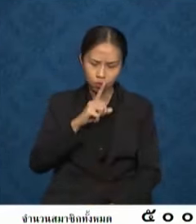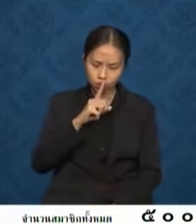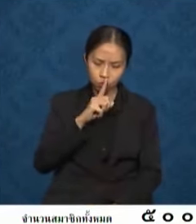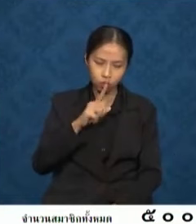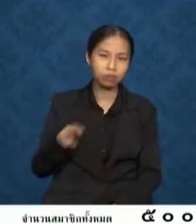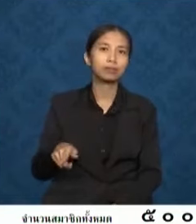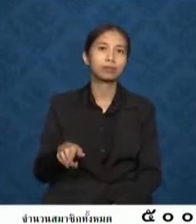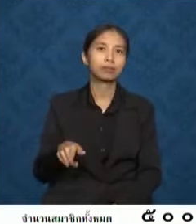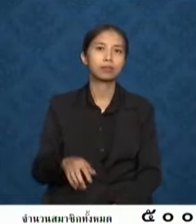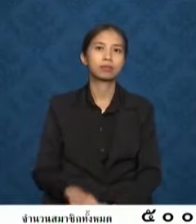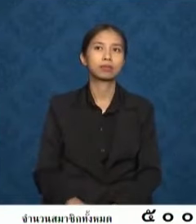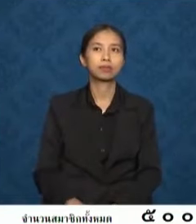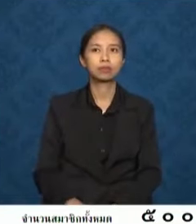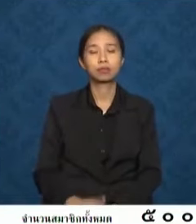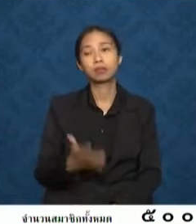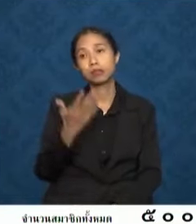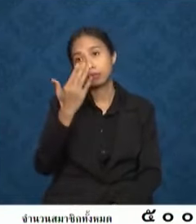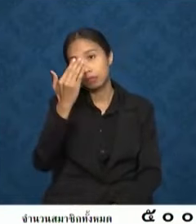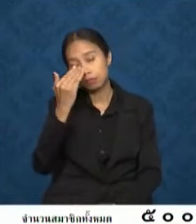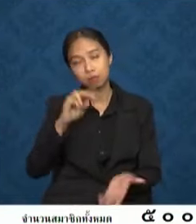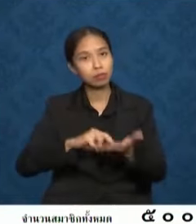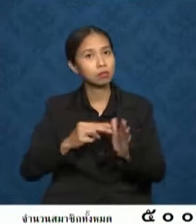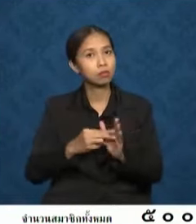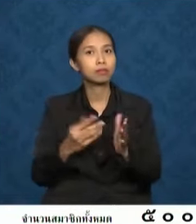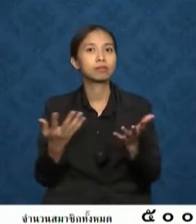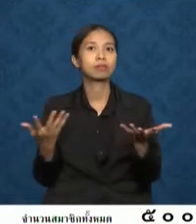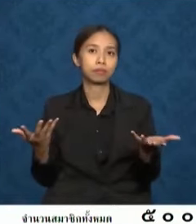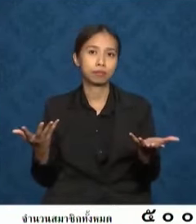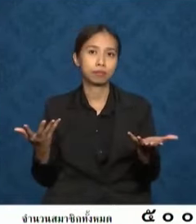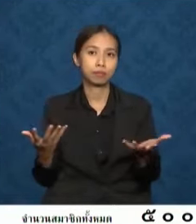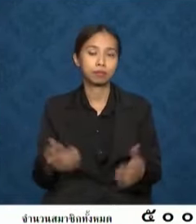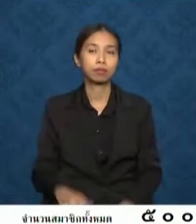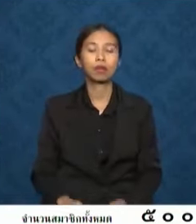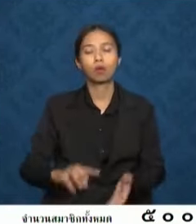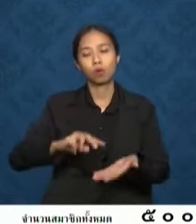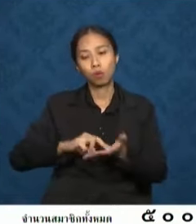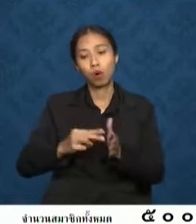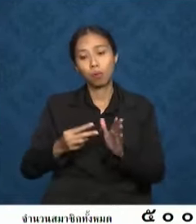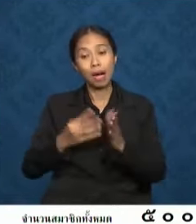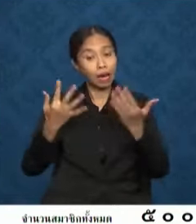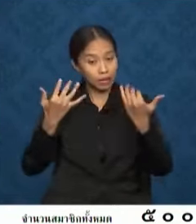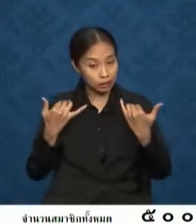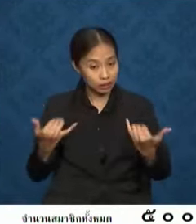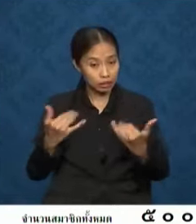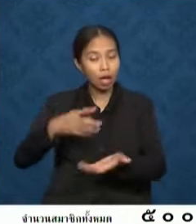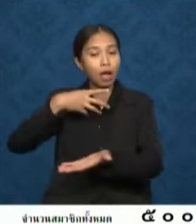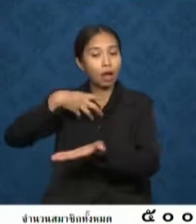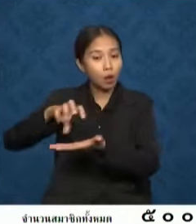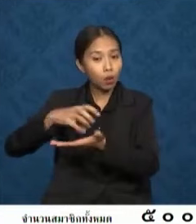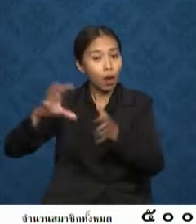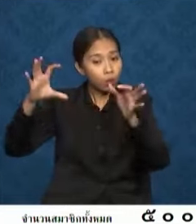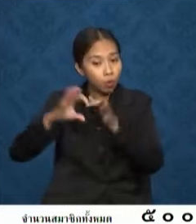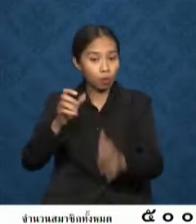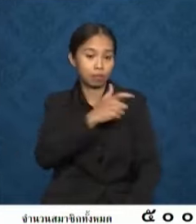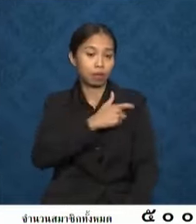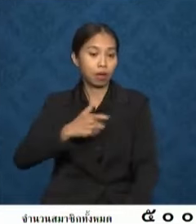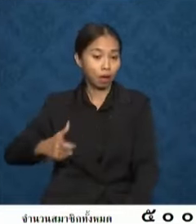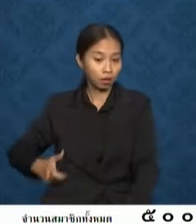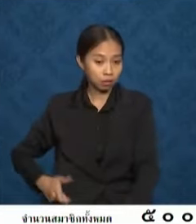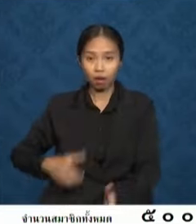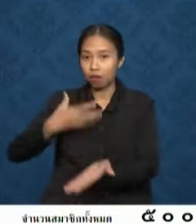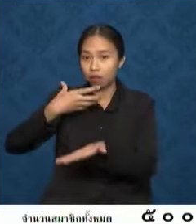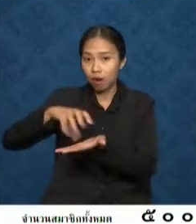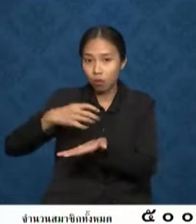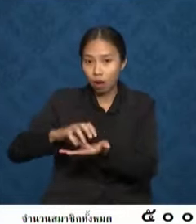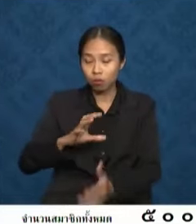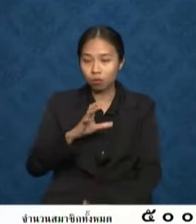ครับมันสะท้อนว่าอะไรครับสะท้อนว่าปัจจุบันการพูดถึงสถาบันพระมหากษัตริย์กำลังกลายเป็น